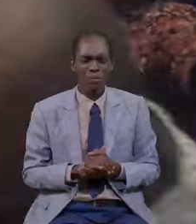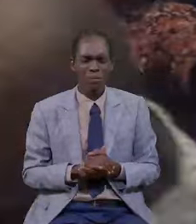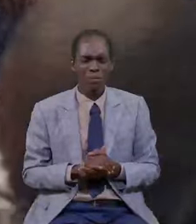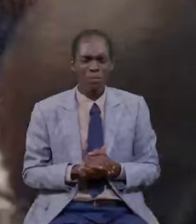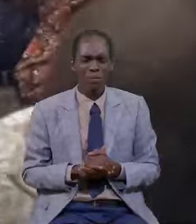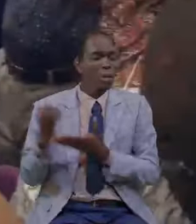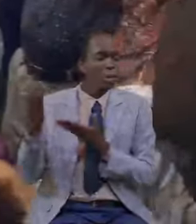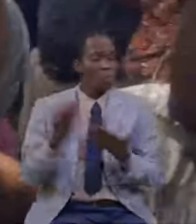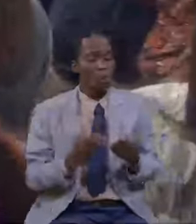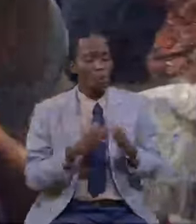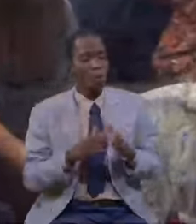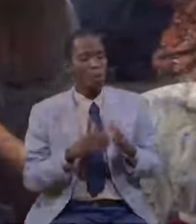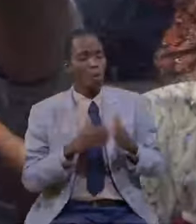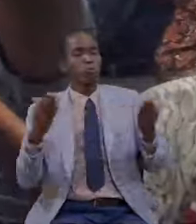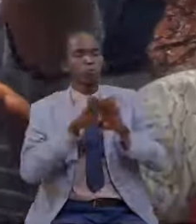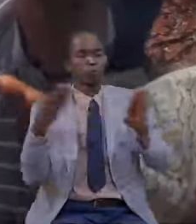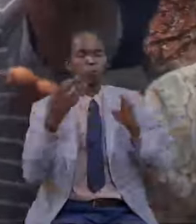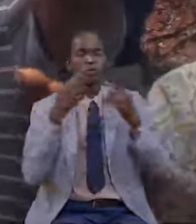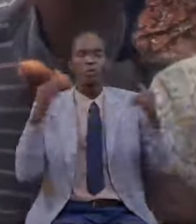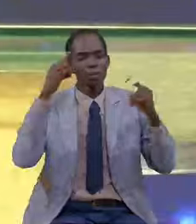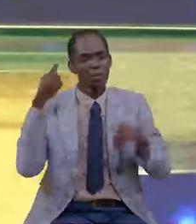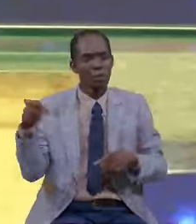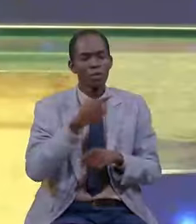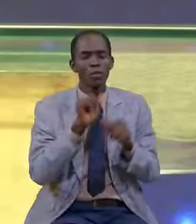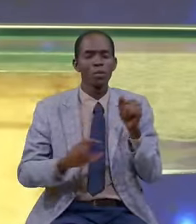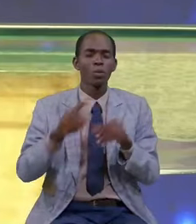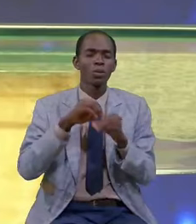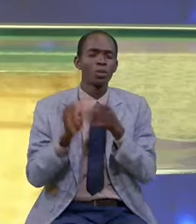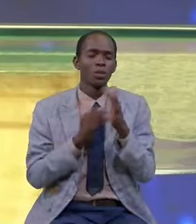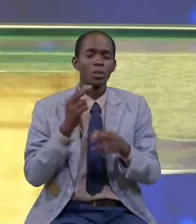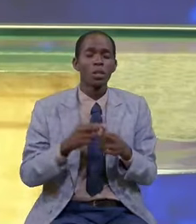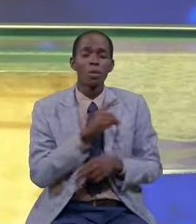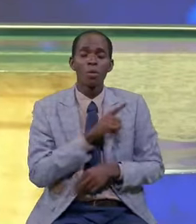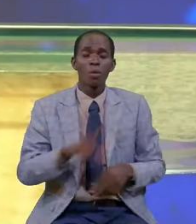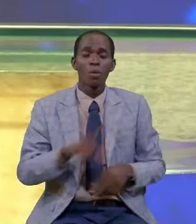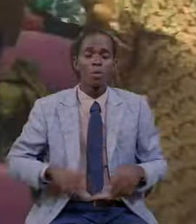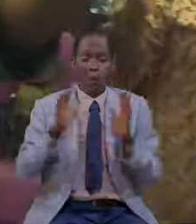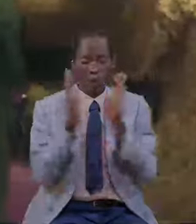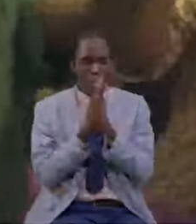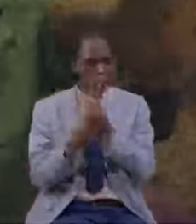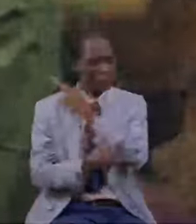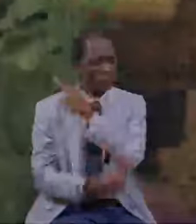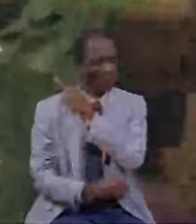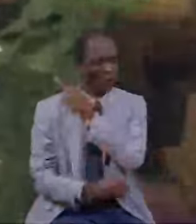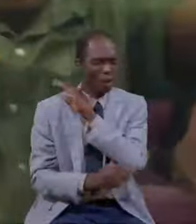Seigneur, fais ouvrir les portes devant tout le monde. Je prie, Seigneur, que la pauvreté s'en aille.